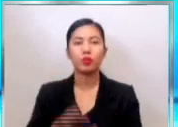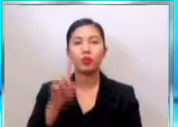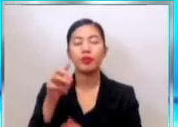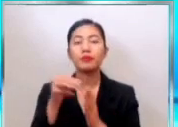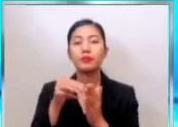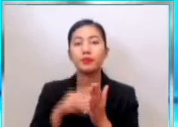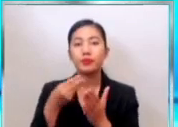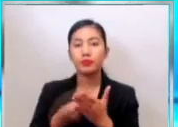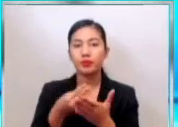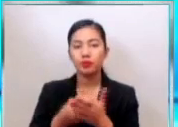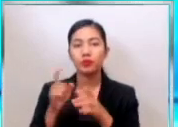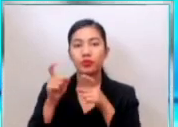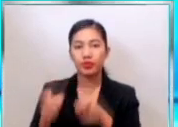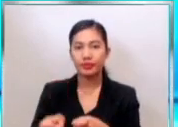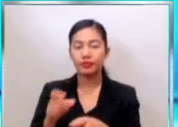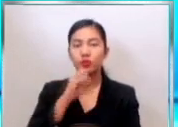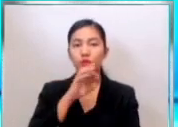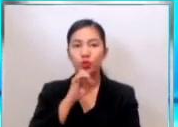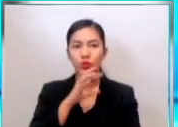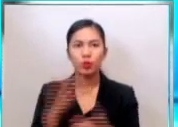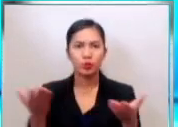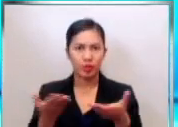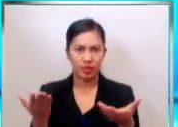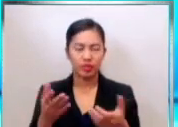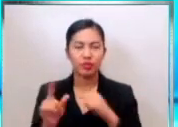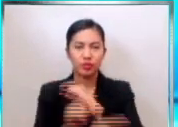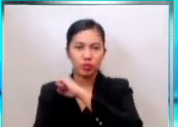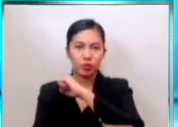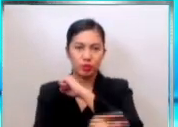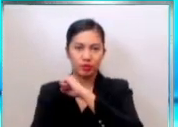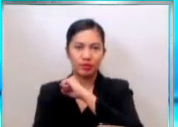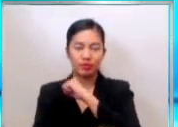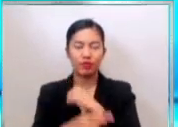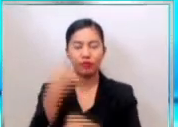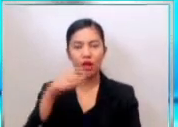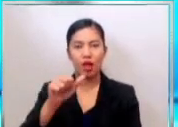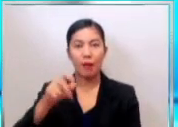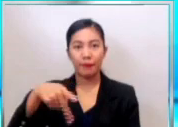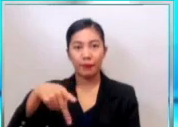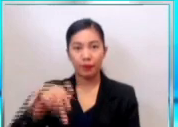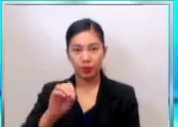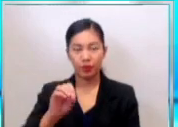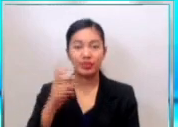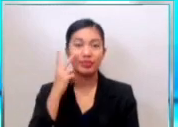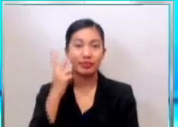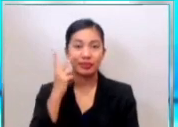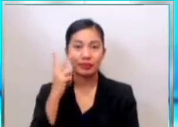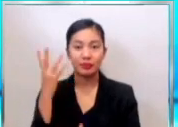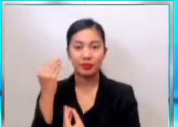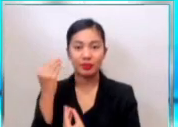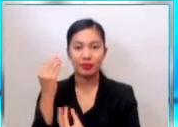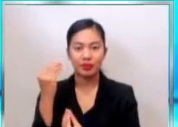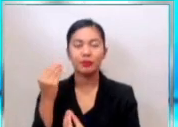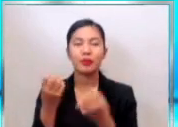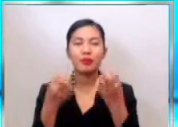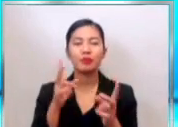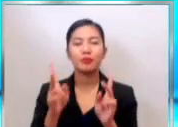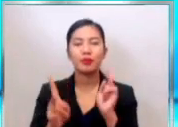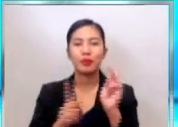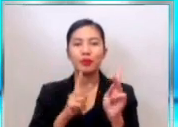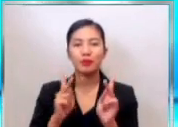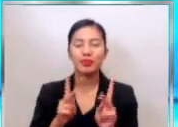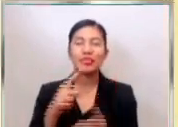inirigalo ng isang lola sa Infanta Quezon sa kanyang ikinasal na apo. Ang balitang marami ang napa sana all, hatid ni Maki